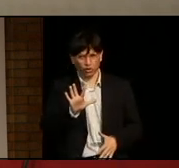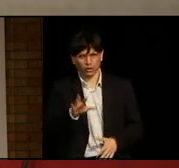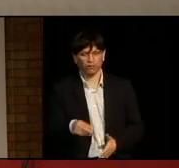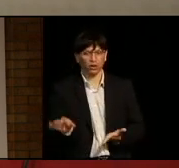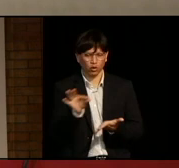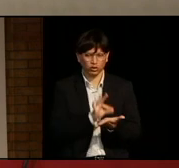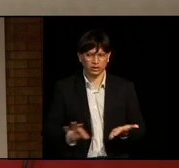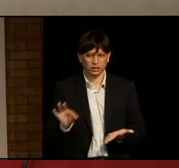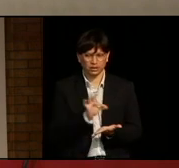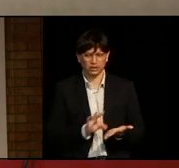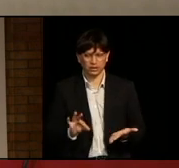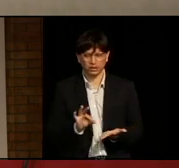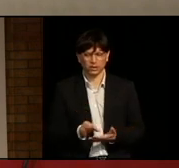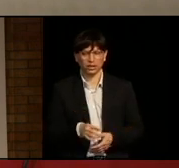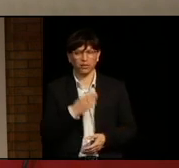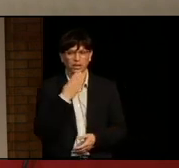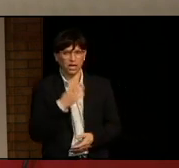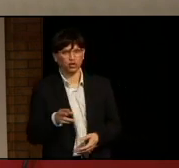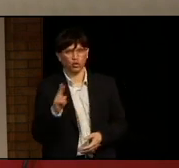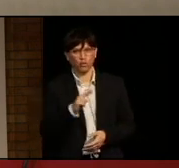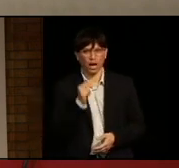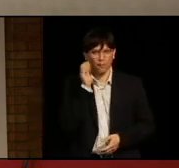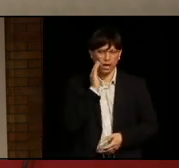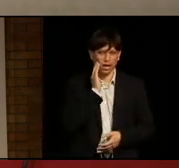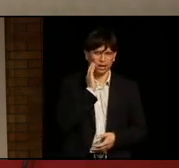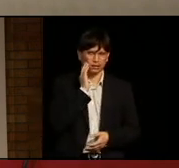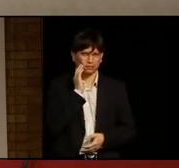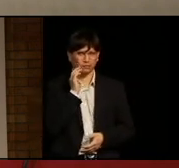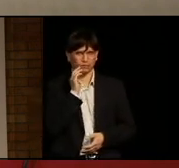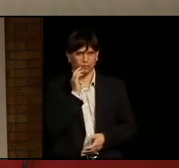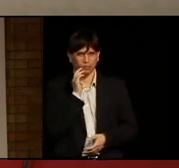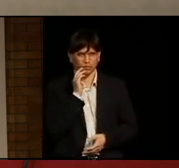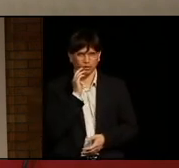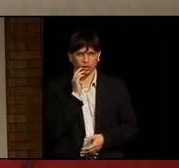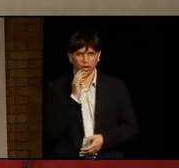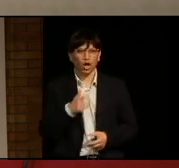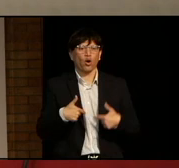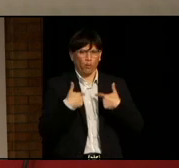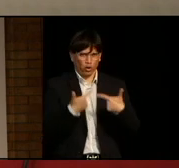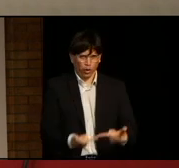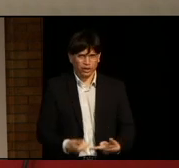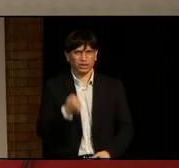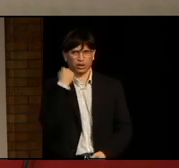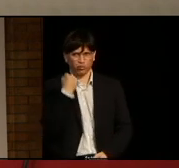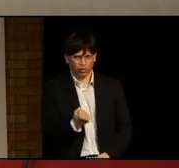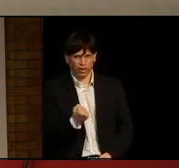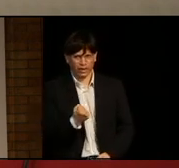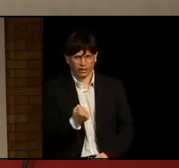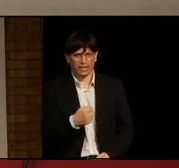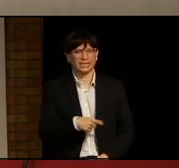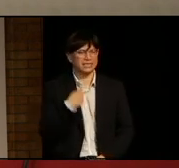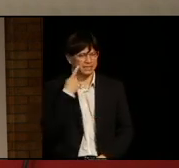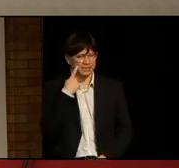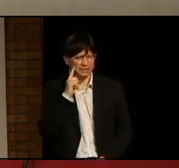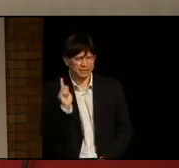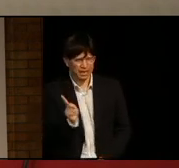scrive il Santo Padre si tende a credere che ogni acquisto di Potenza sia semplicemente